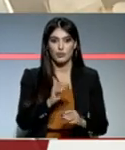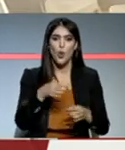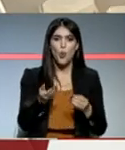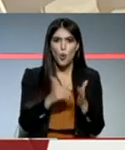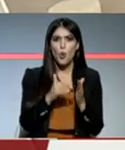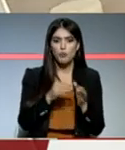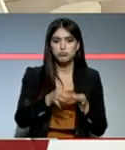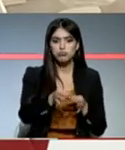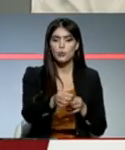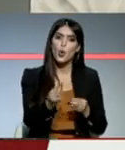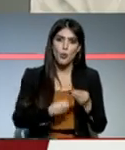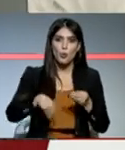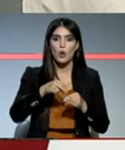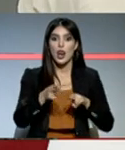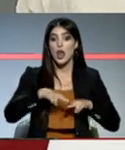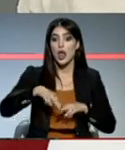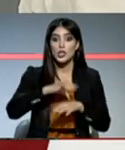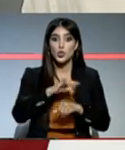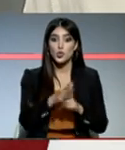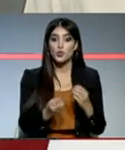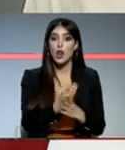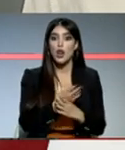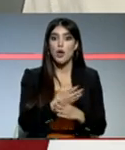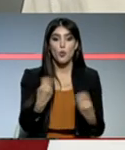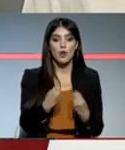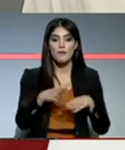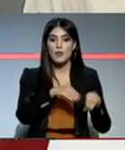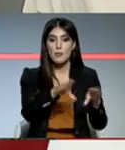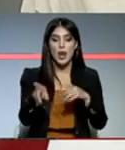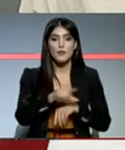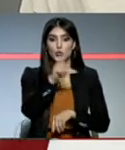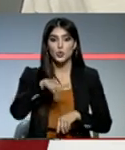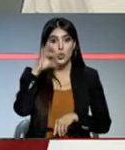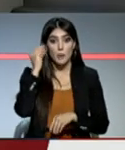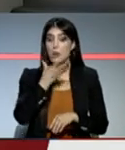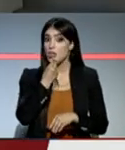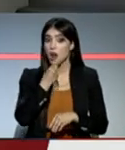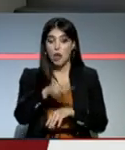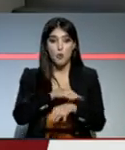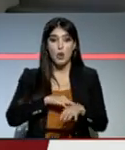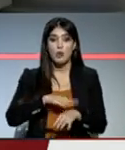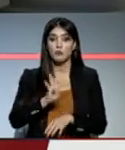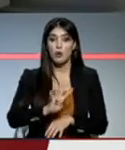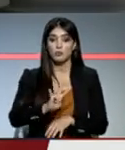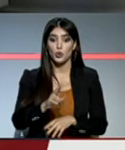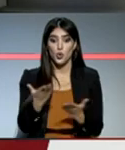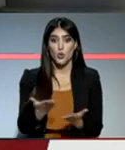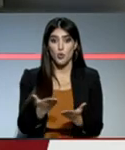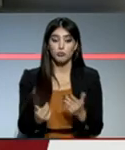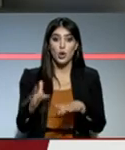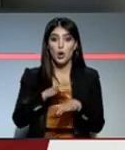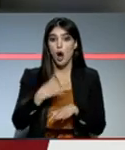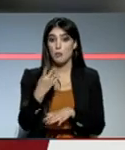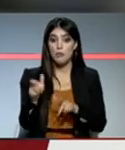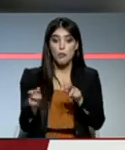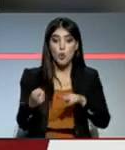تسجيل وفيات واصابات جديده في عدد من ولايات الجمهوريه ولايه منوبه استفاقت على اربع وفيات ولايه